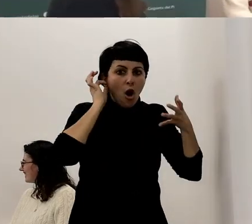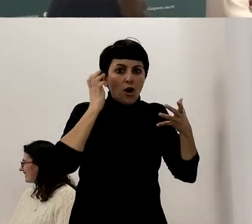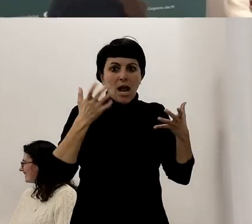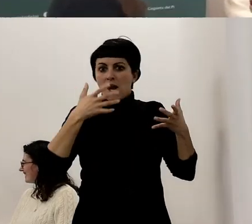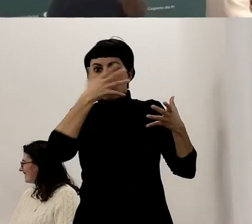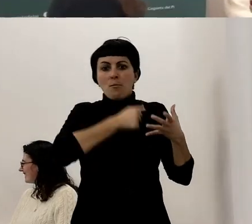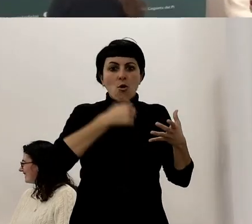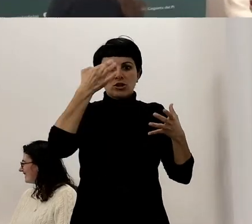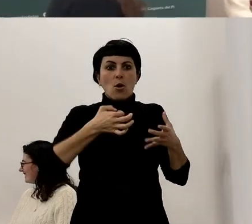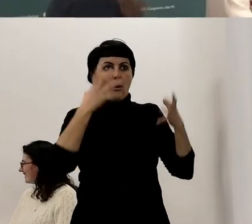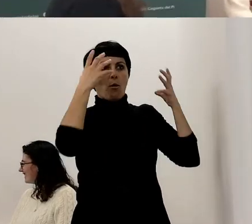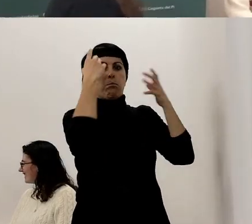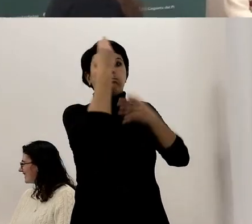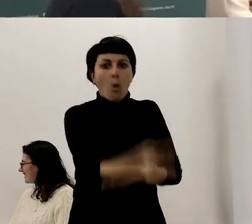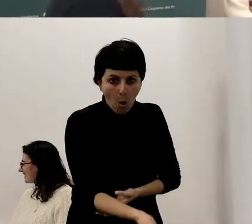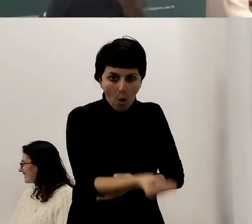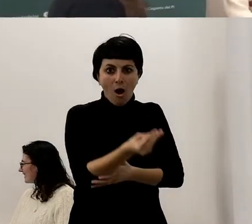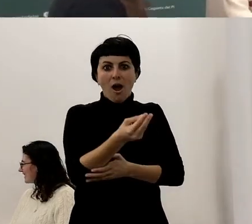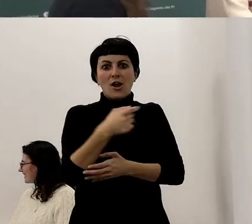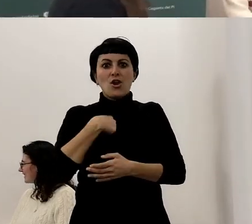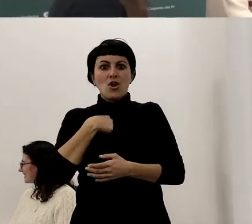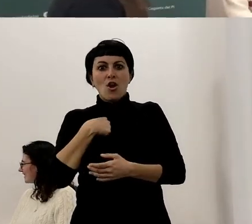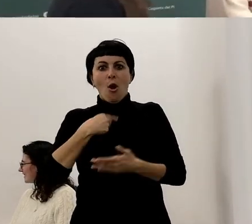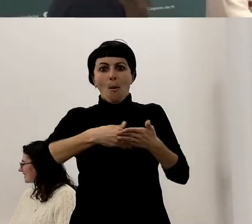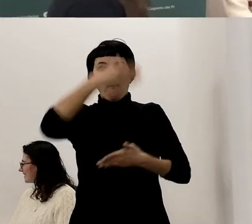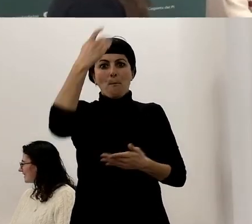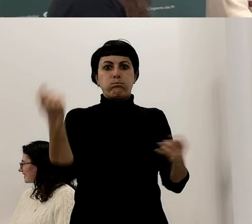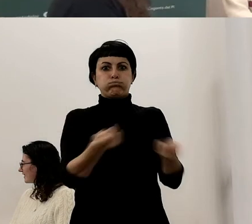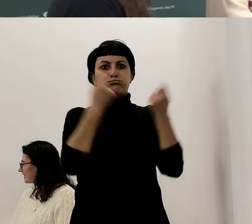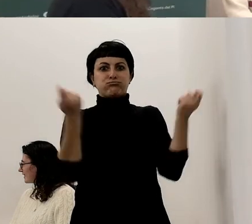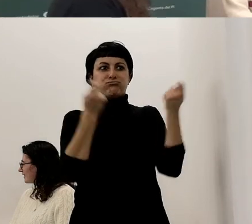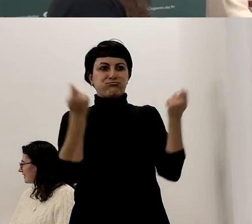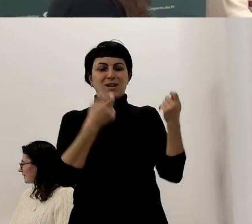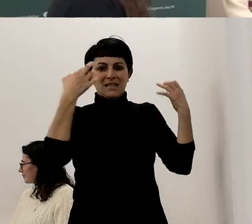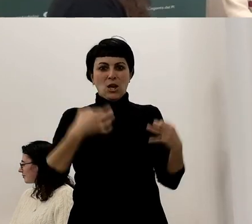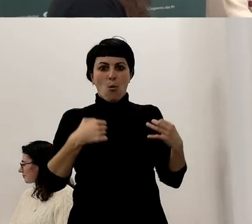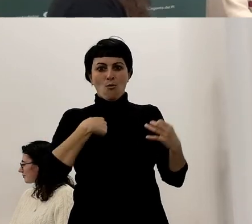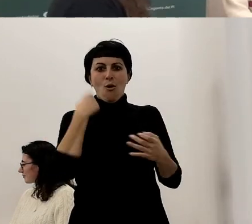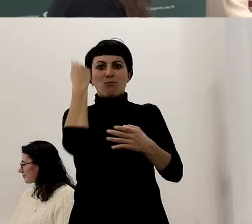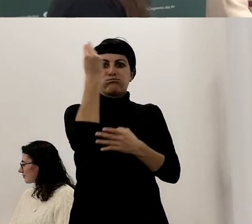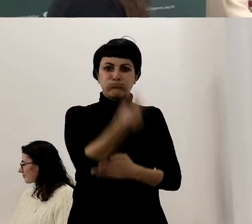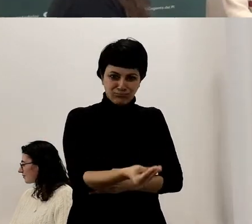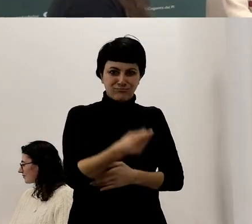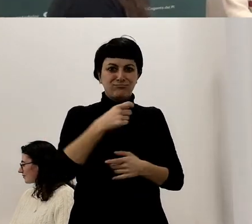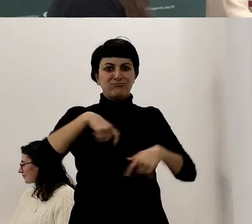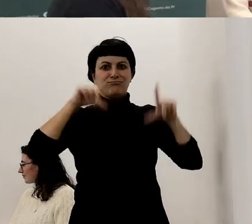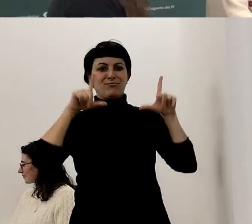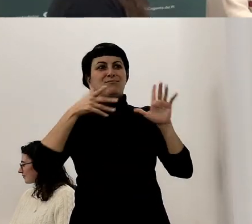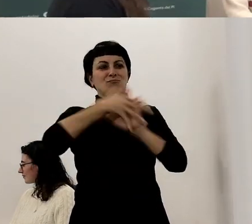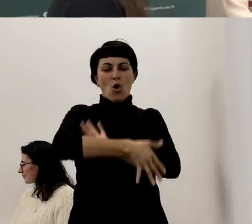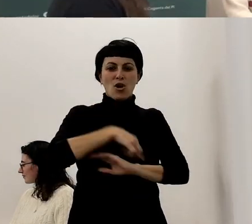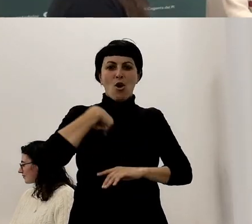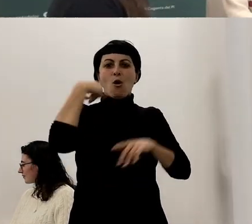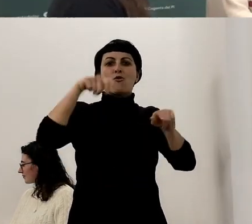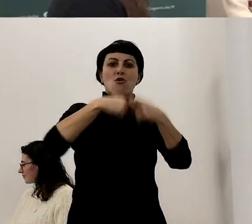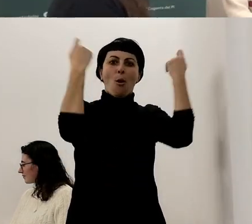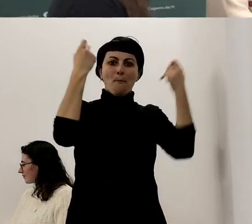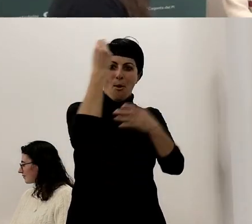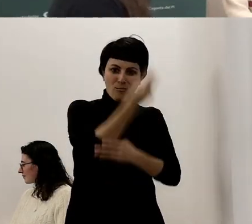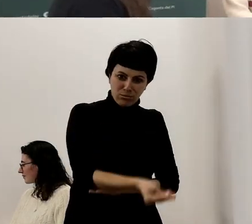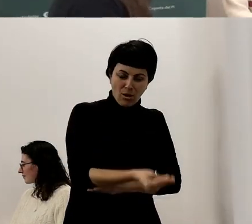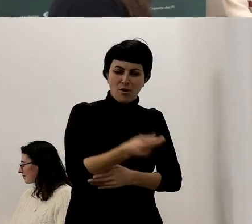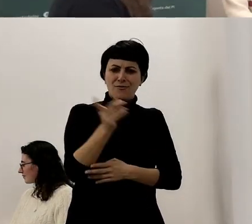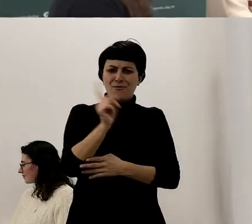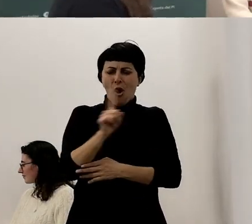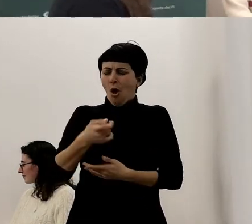No, no passa, al final no passa, i estem aquí, no? I agafar la confiança que et diria que